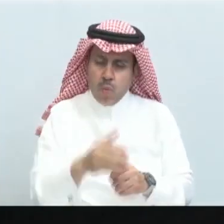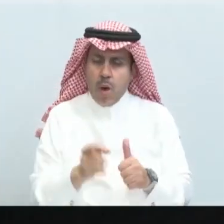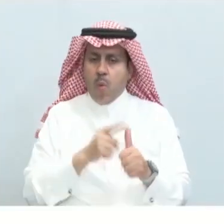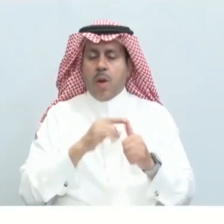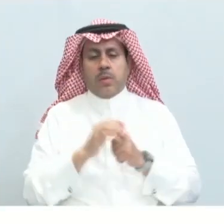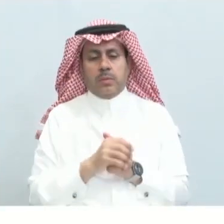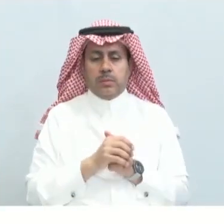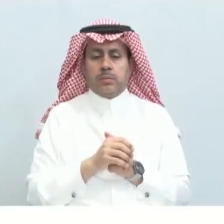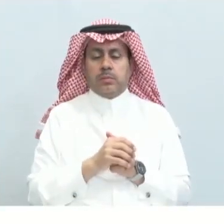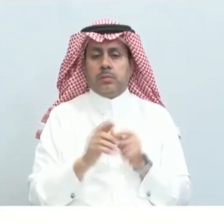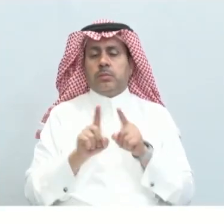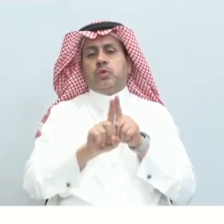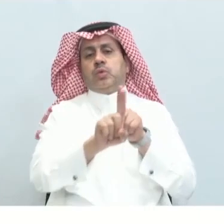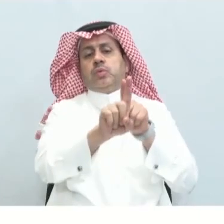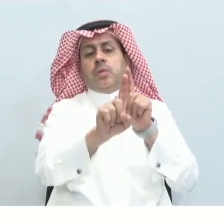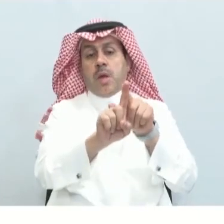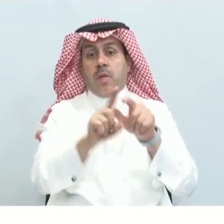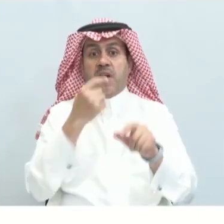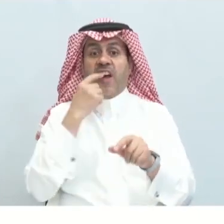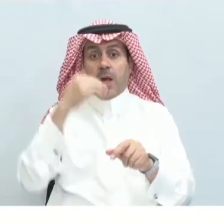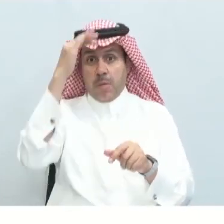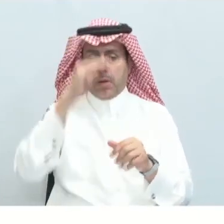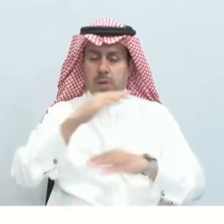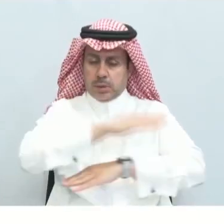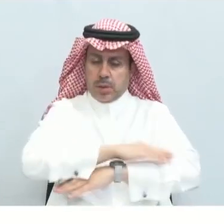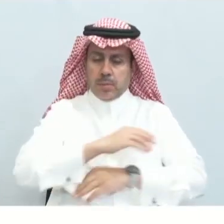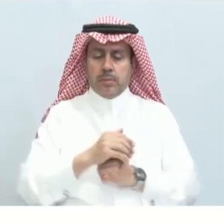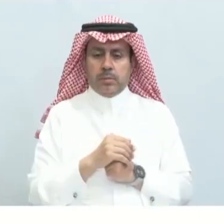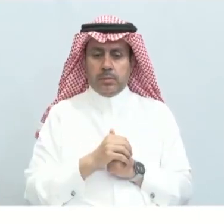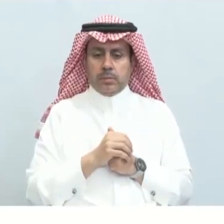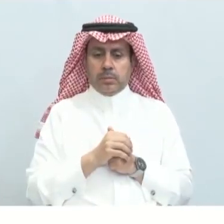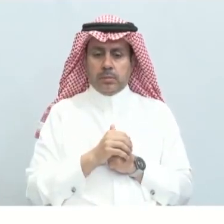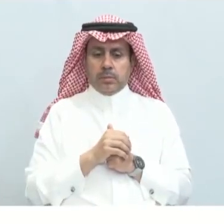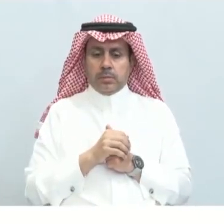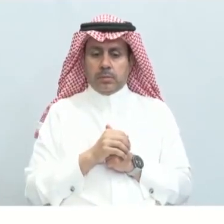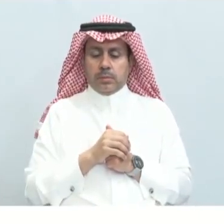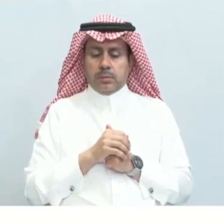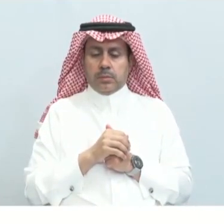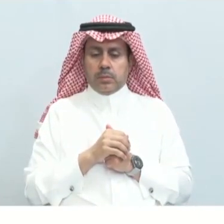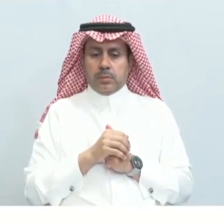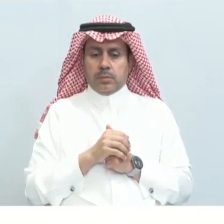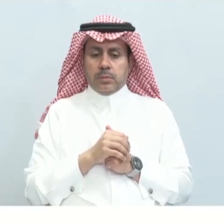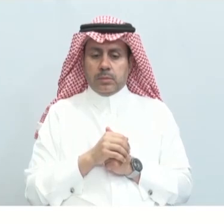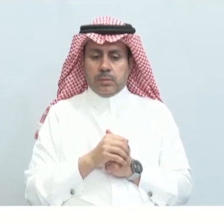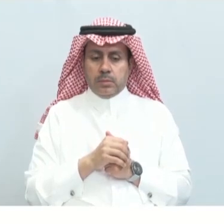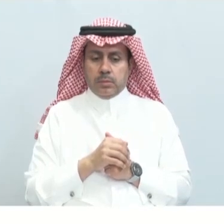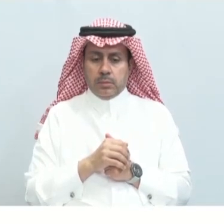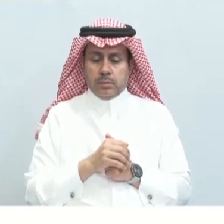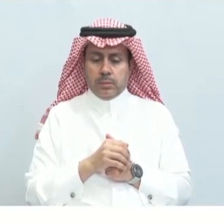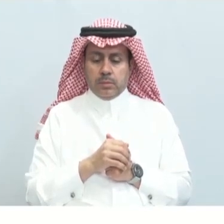اذا لا اتقدم على من هو اكبر مني لا اتقدم على من هو اكبر مني